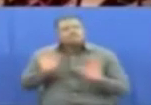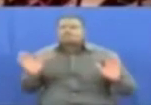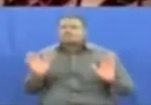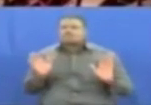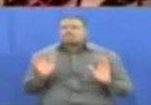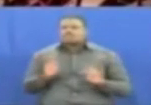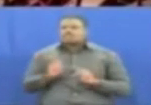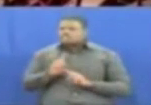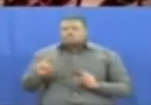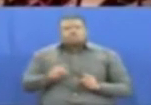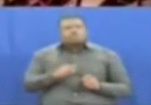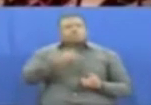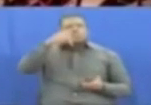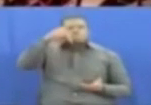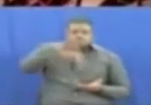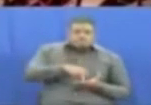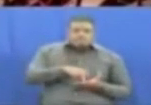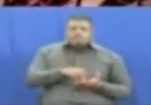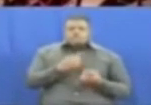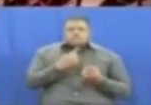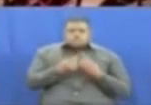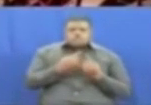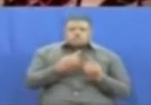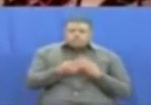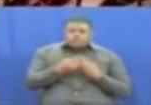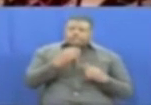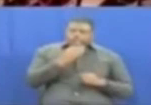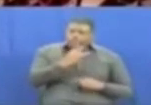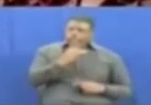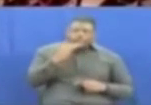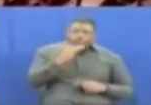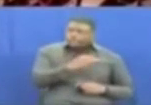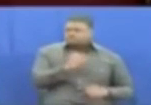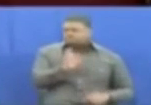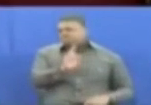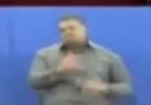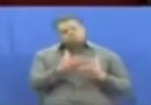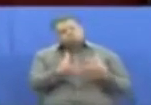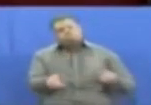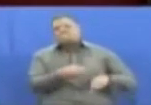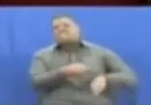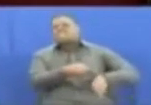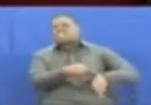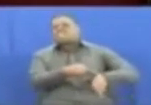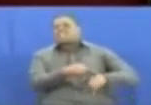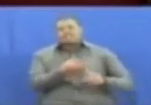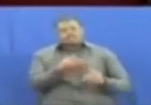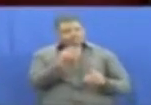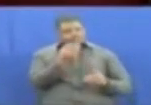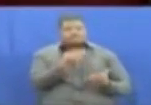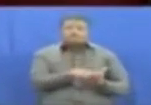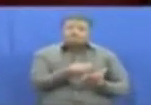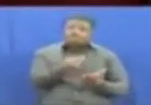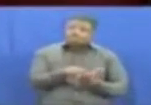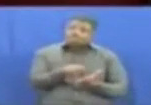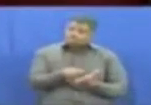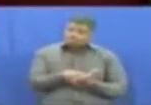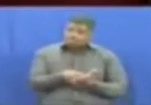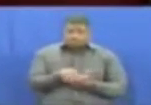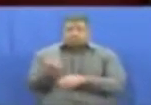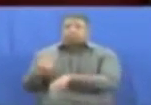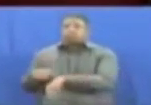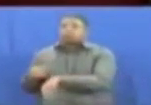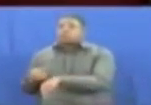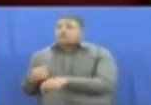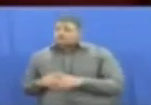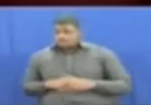kuliko kisimama una yako tu, inakuwa ni kupoteza muda na fedha za wananchi.